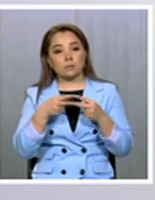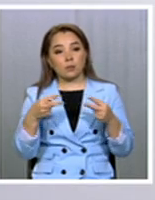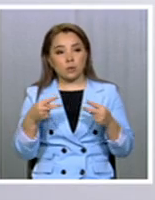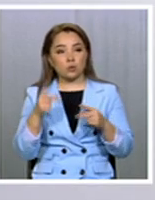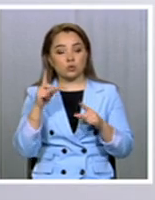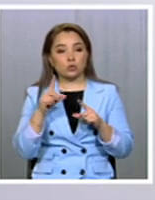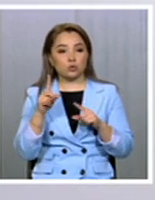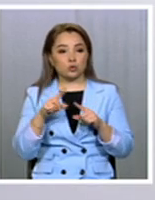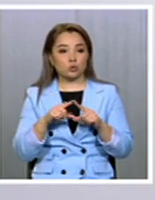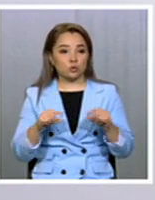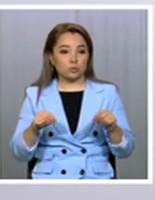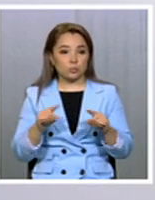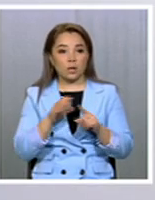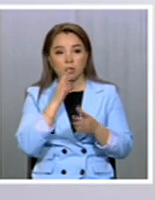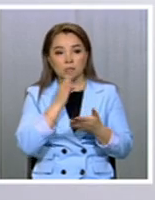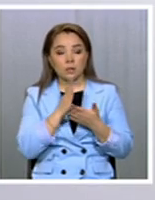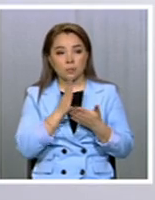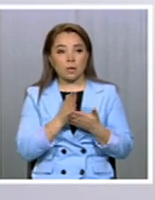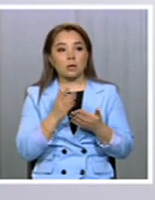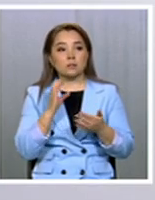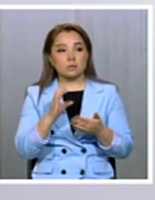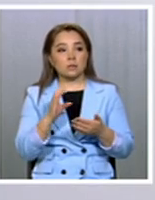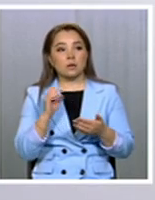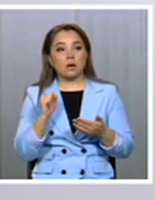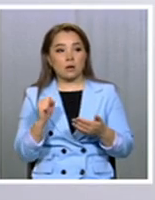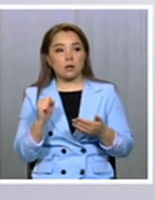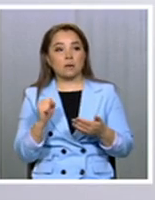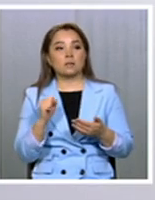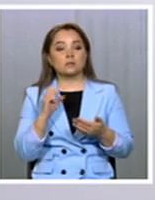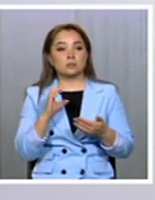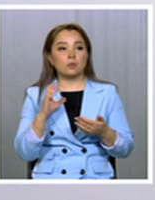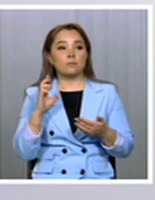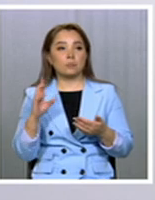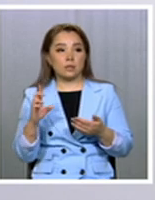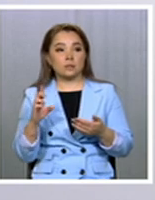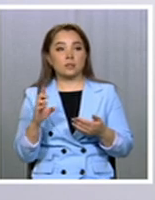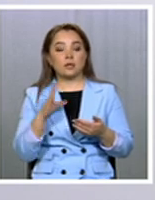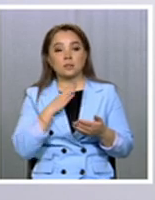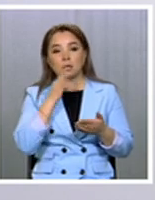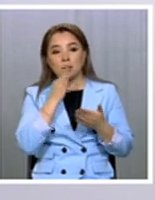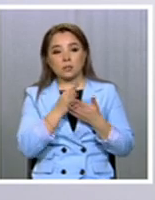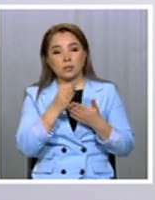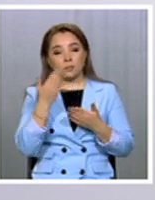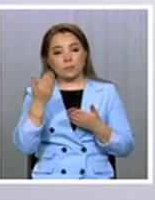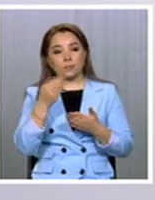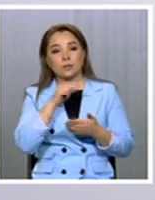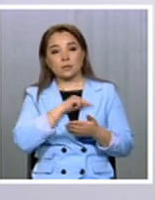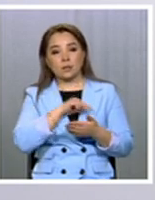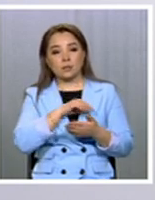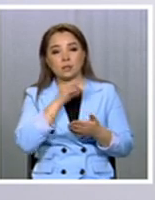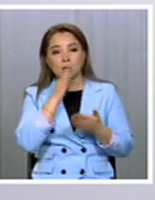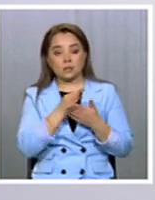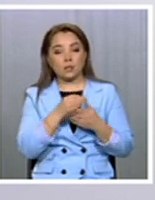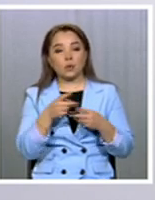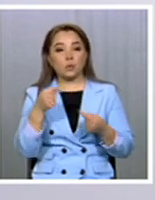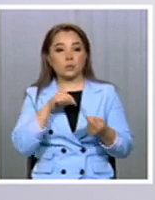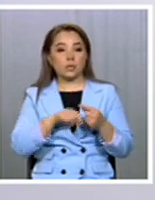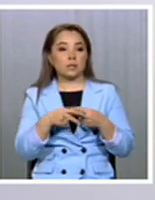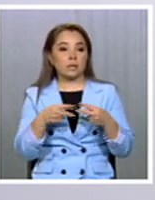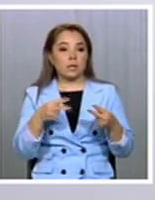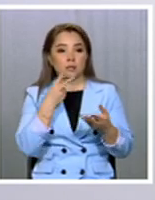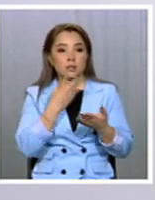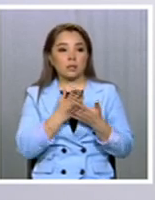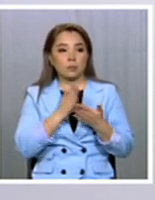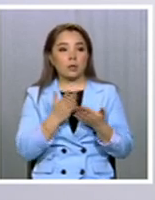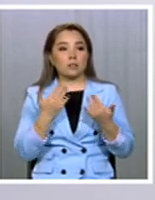Неге тең бүйірлі? Себебі С А мен С Б жанаманың қасиеті бойынша өзара тең болады.